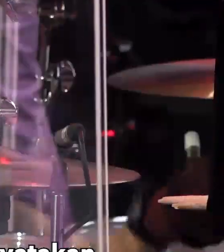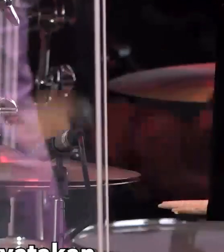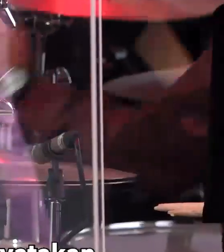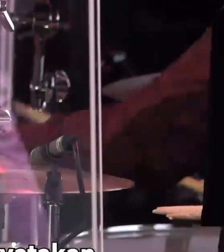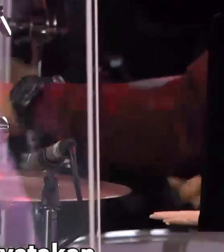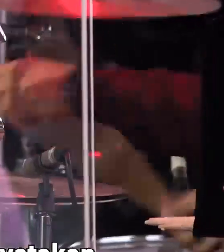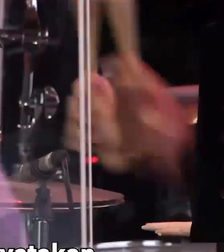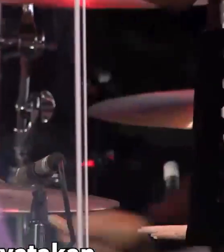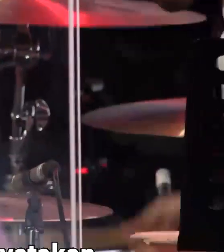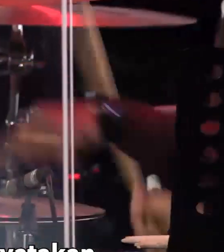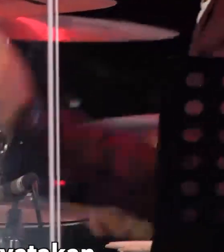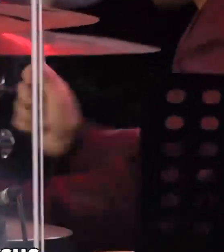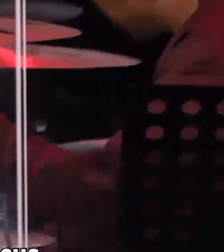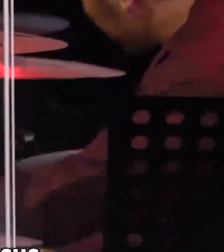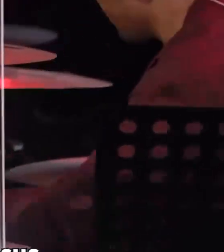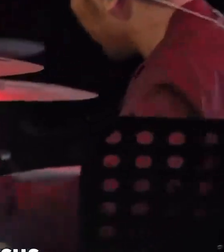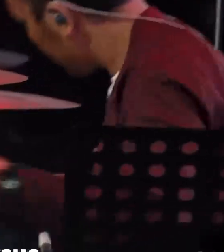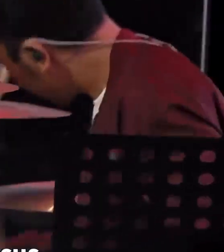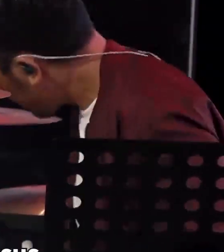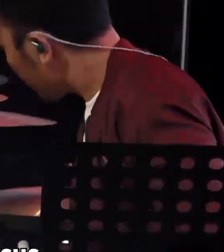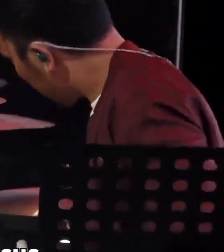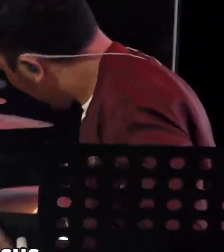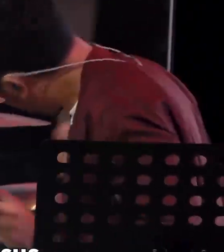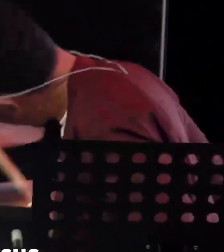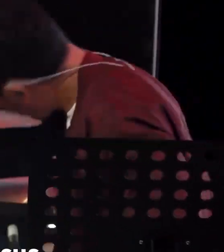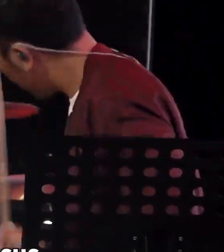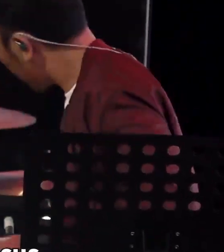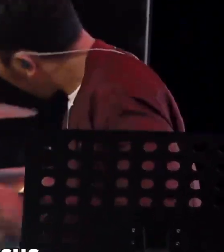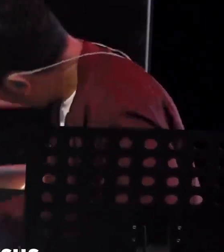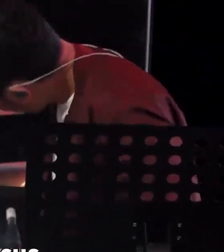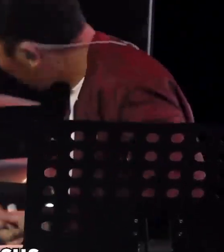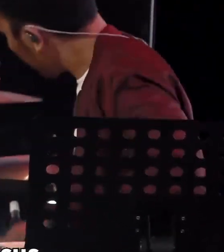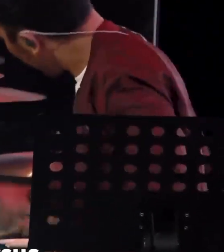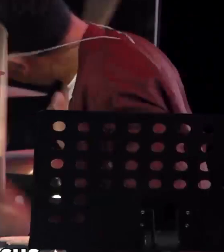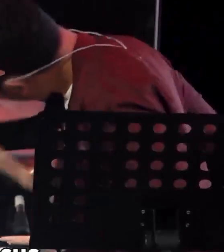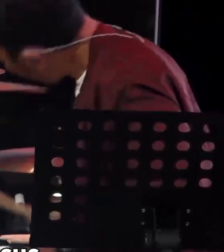serukan, kami nyatakan Indonesia